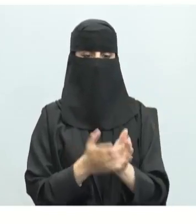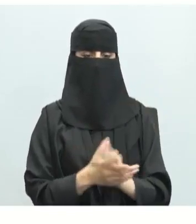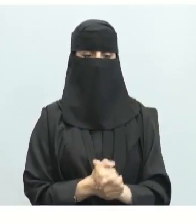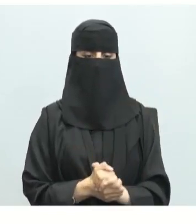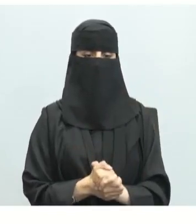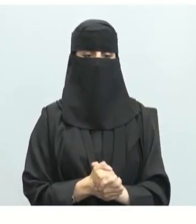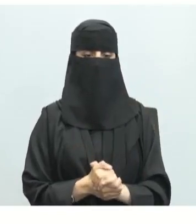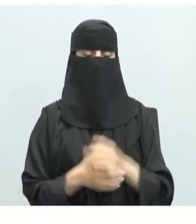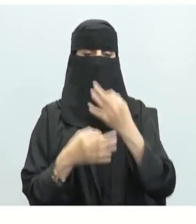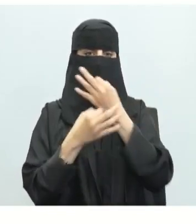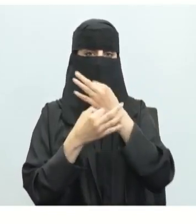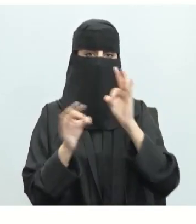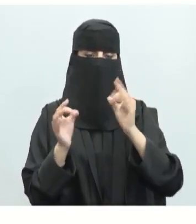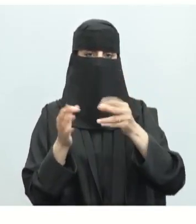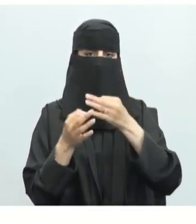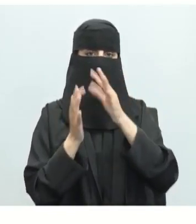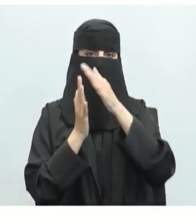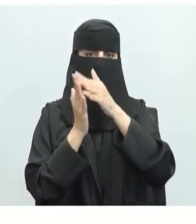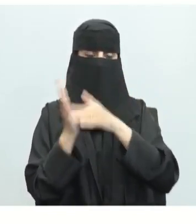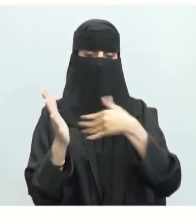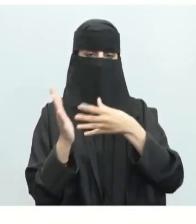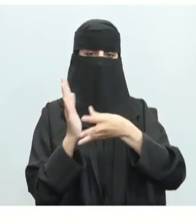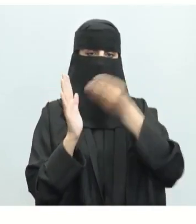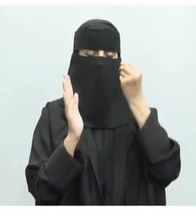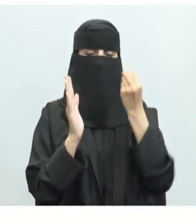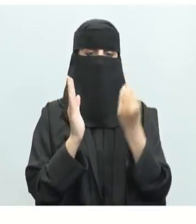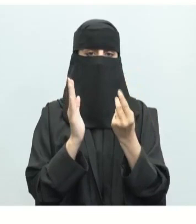أحسنتم. نقول حفظت القصيدة غير بيتين.